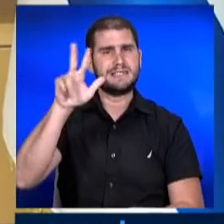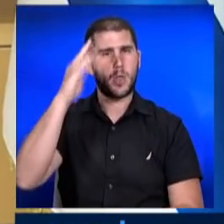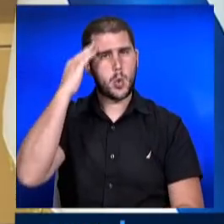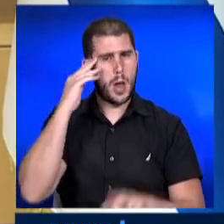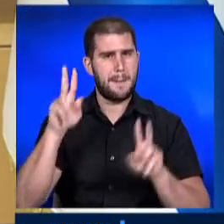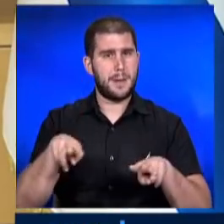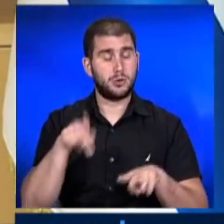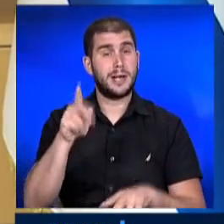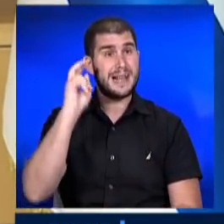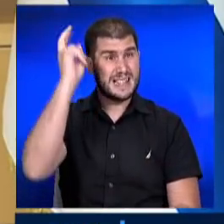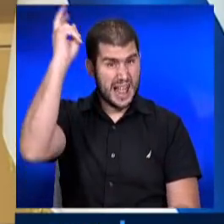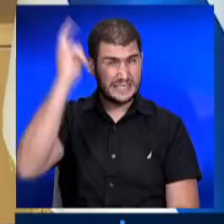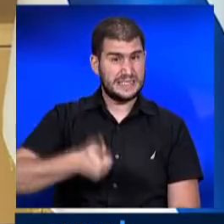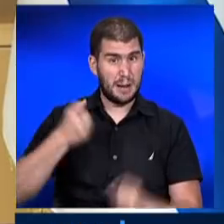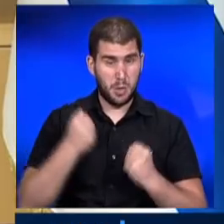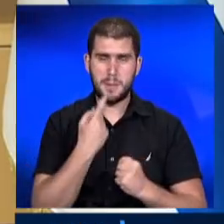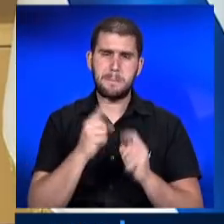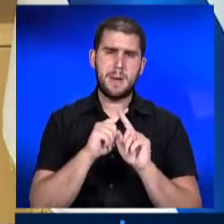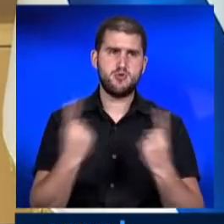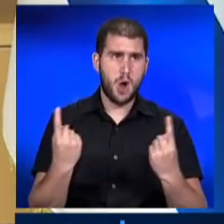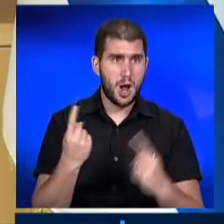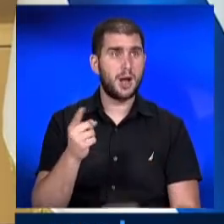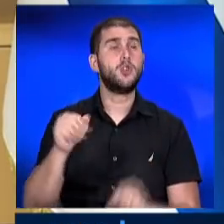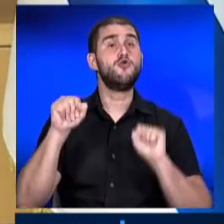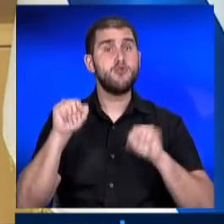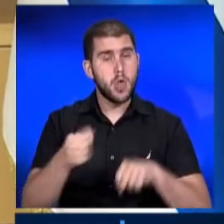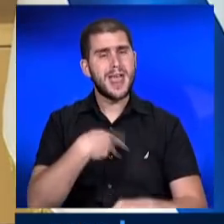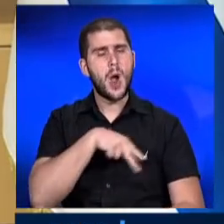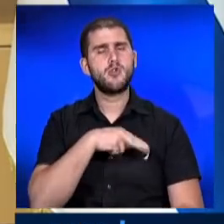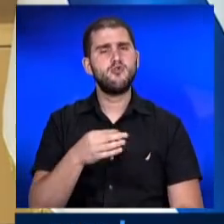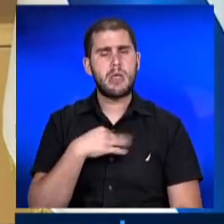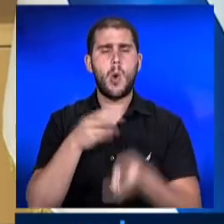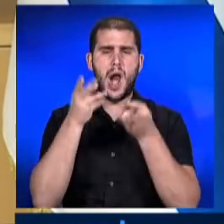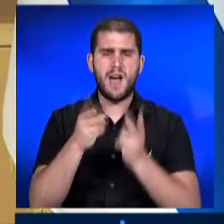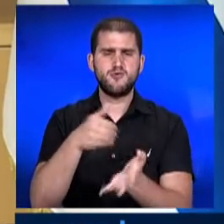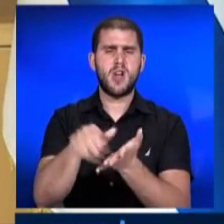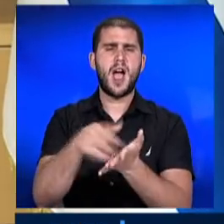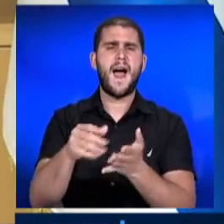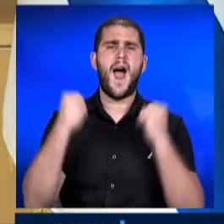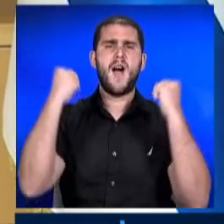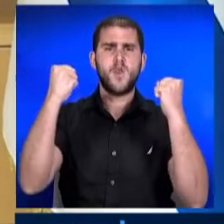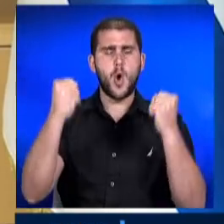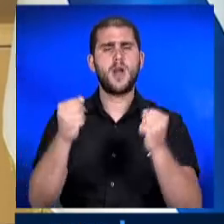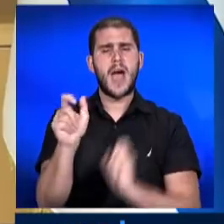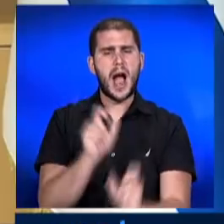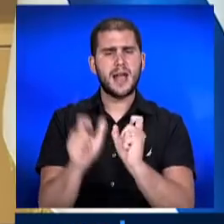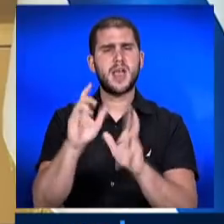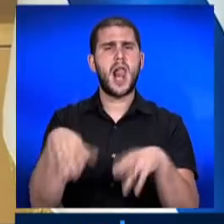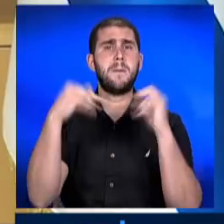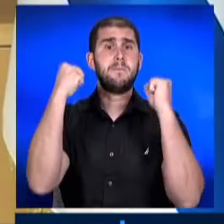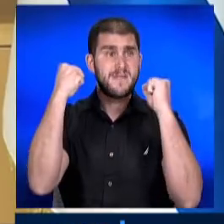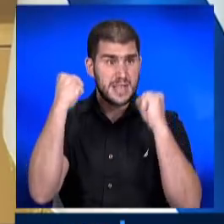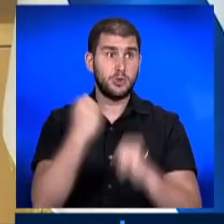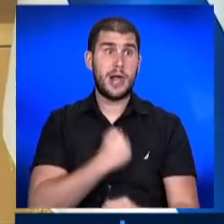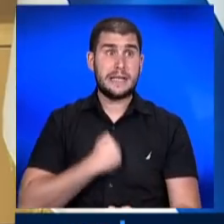גנץ השמיע קולות אחרים. כשלטון מוטלת עלינו האחריות לאפשר את קיומן של ההפגנות ולהגן על המפגינים, שלצערי